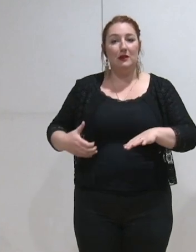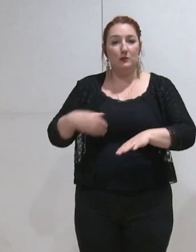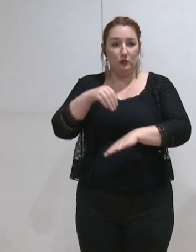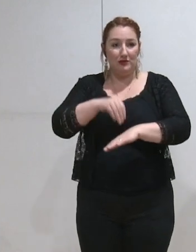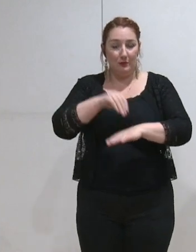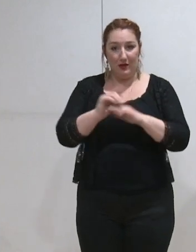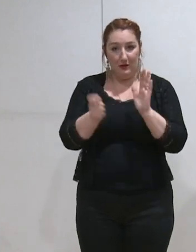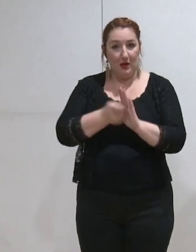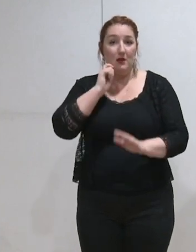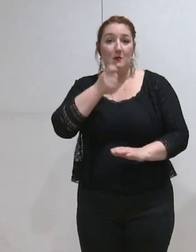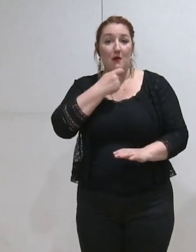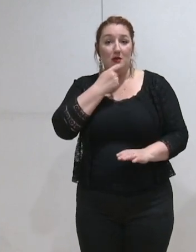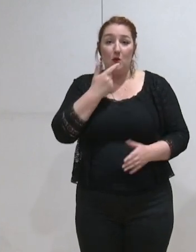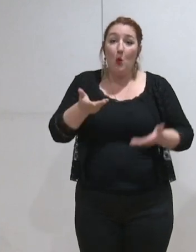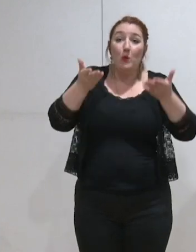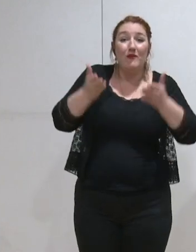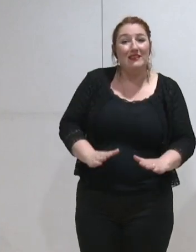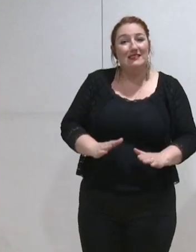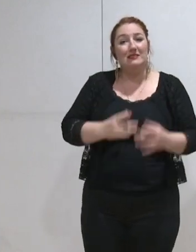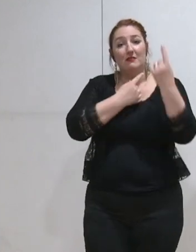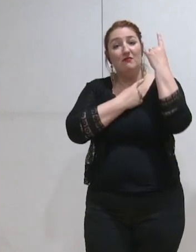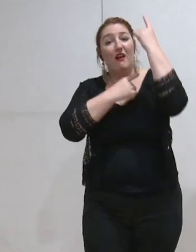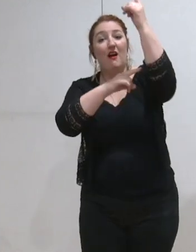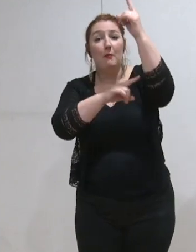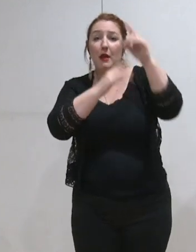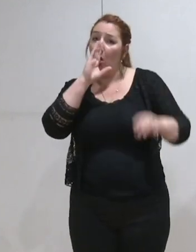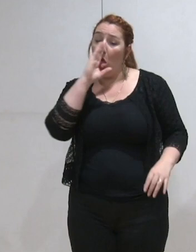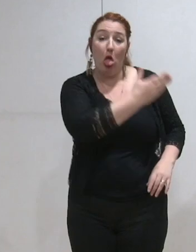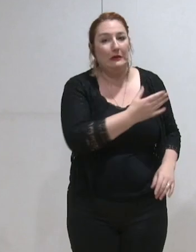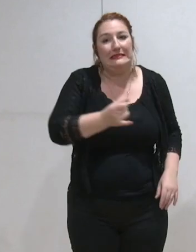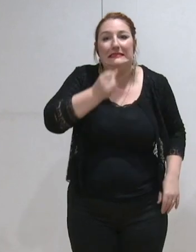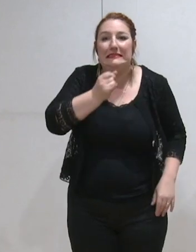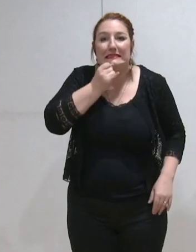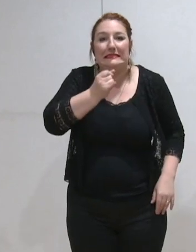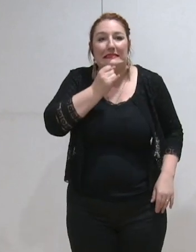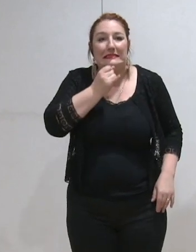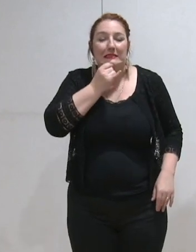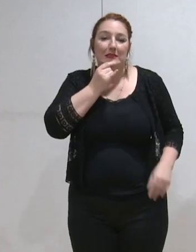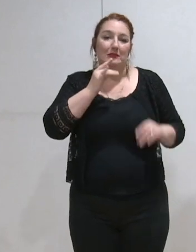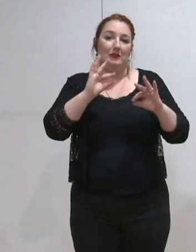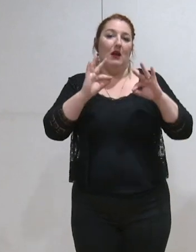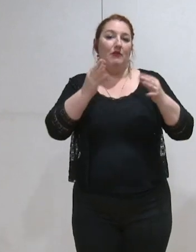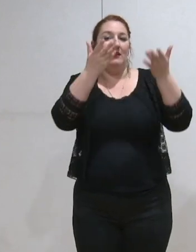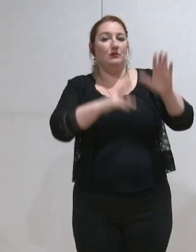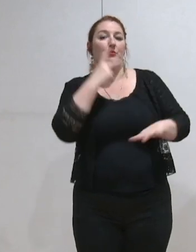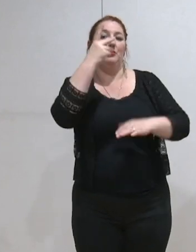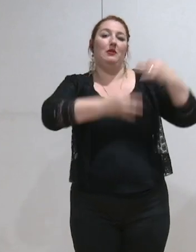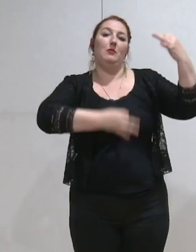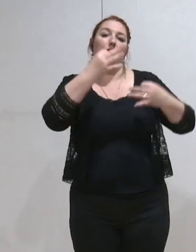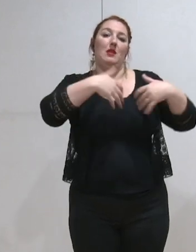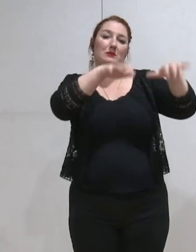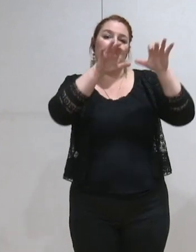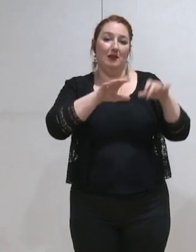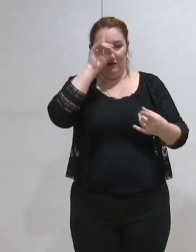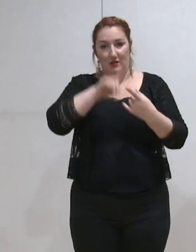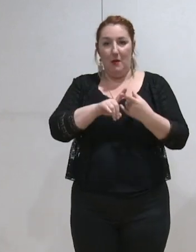encore été prise de renoncer à faire appel dans la décision du tribunal administratif concernant la le droit de